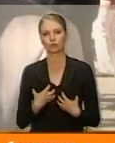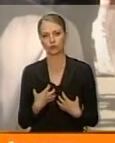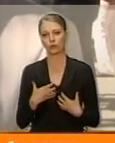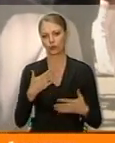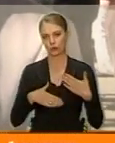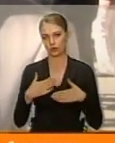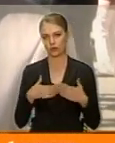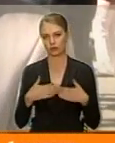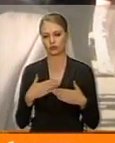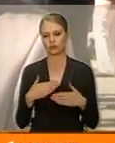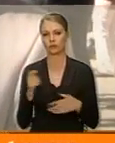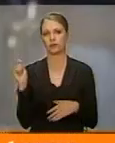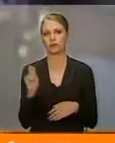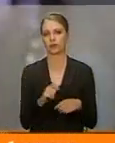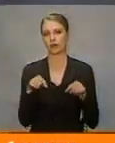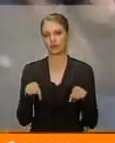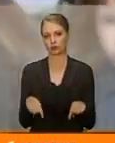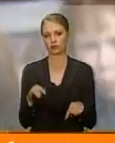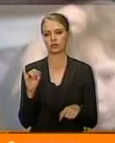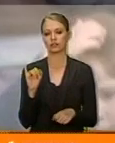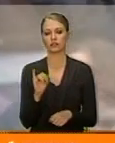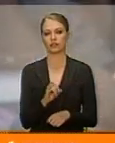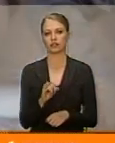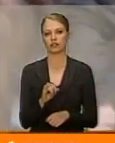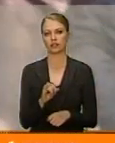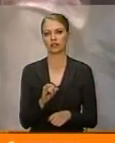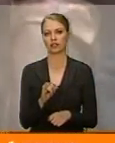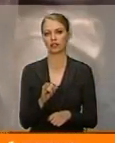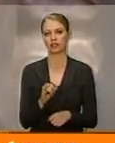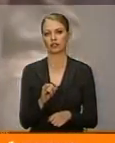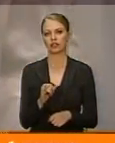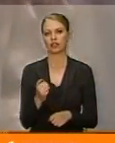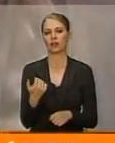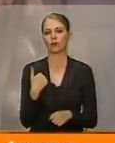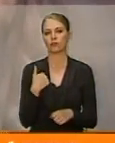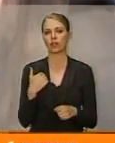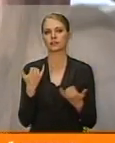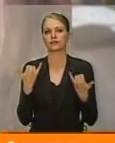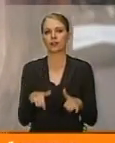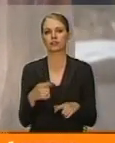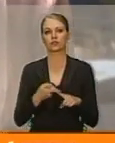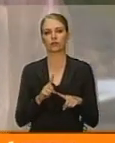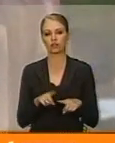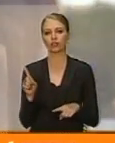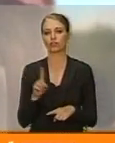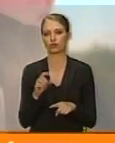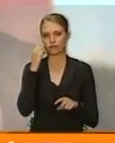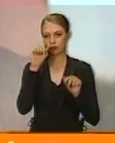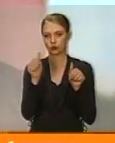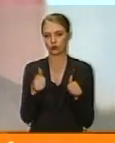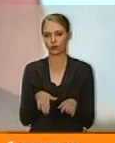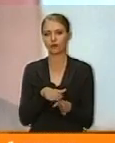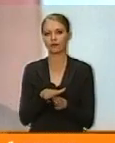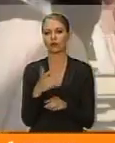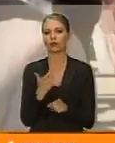радістю приїхали сюди, і нас вразило, звичайно, те, що скульптура